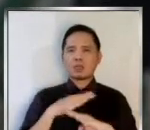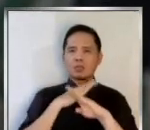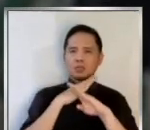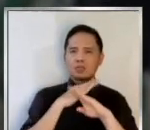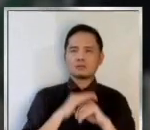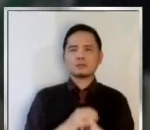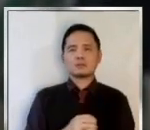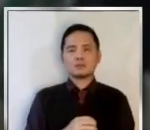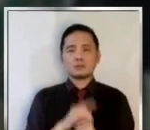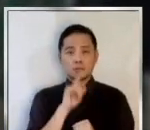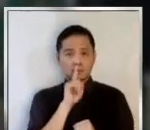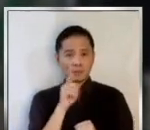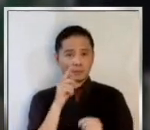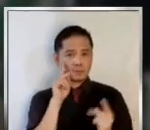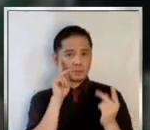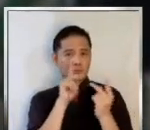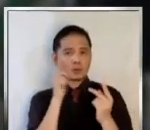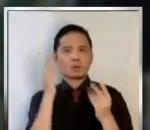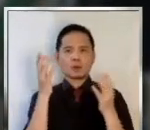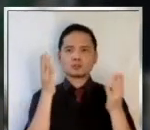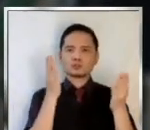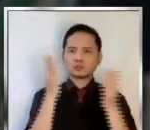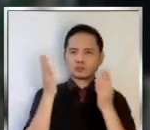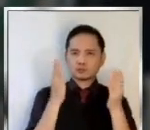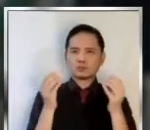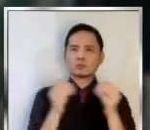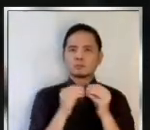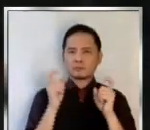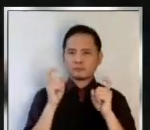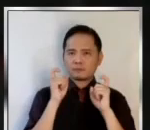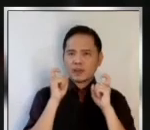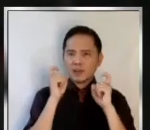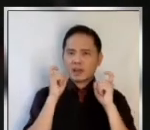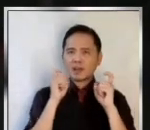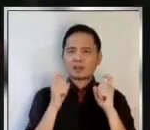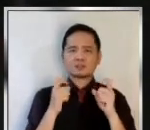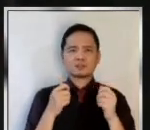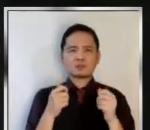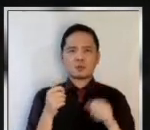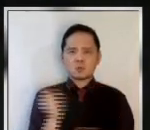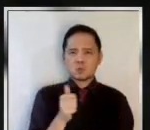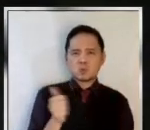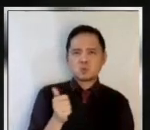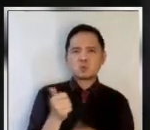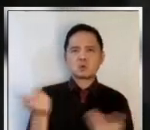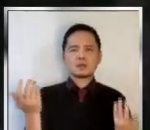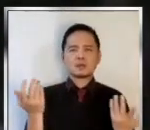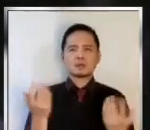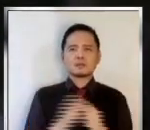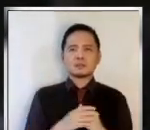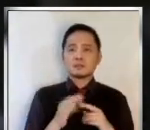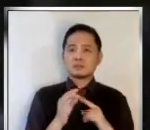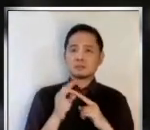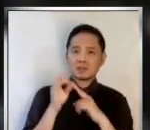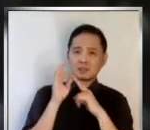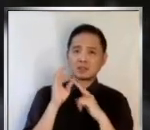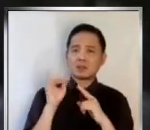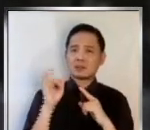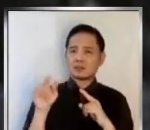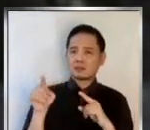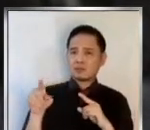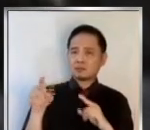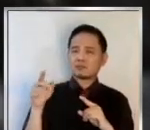mapagservisyohan natin ang mas mabilis yung ating mga commuters, particularly po yung mga city buses na dumadaan sa EDSA